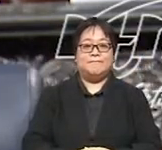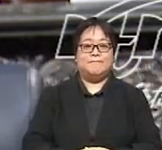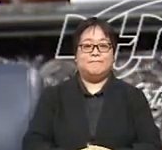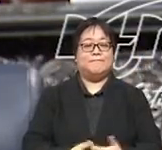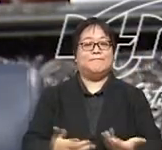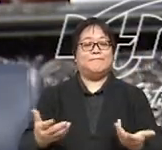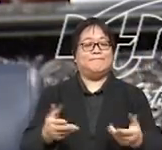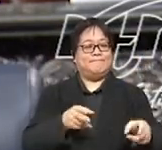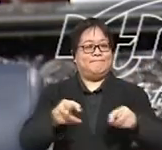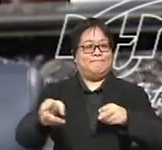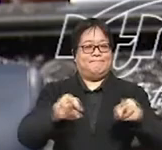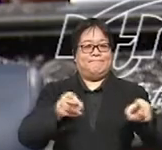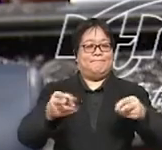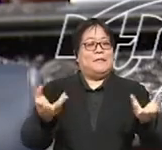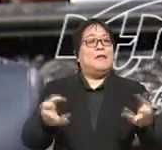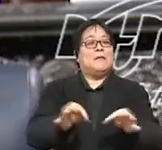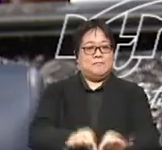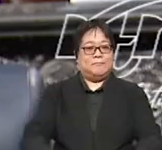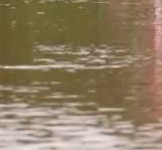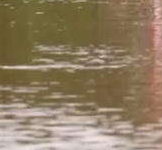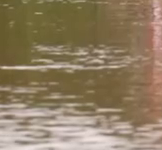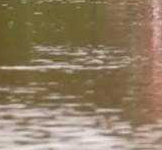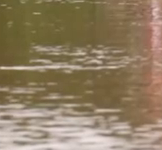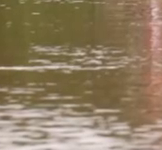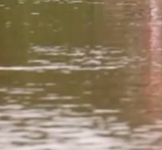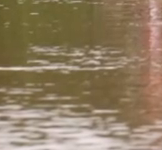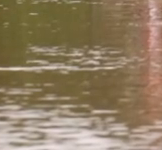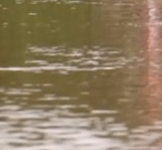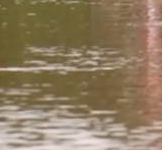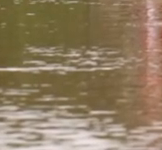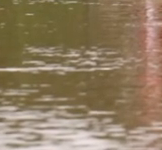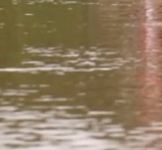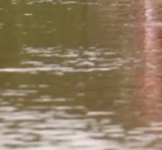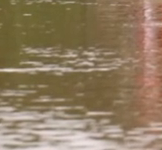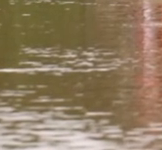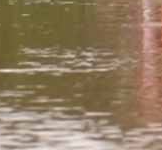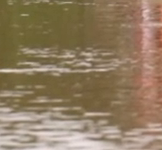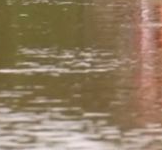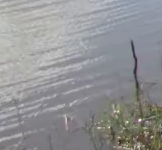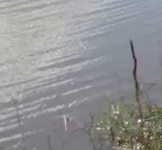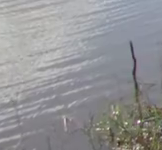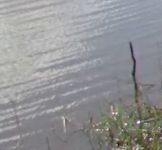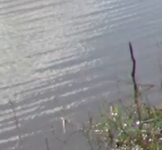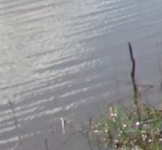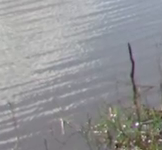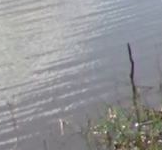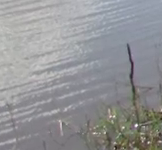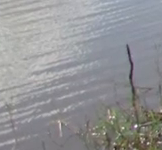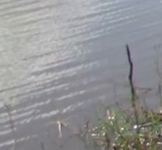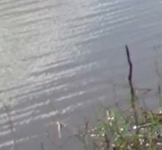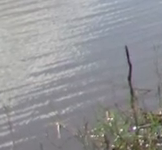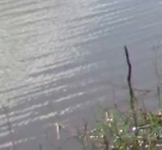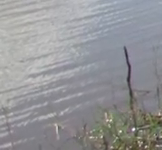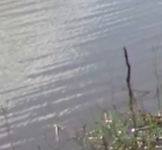mengambil inisiatif ini penting saya sebutkan bahwa Tasik chini pada asalnya adalah